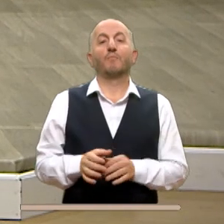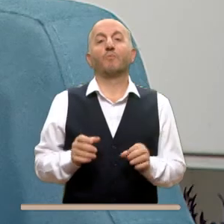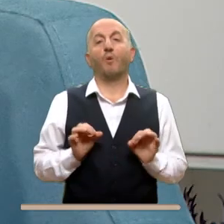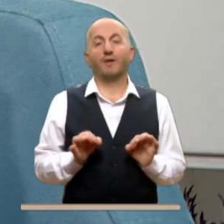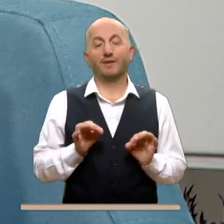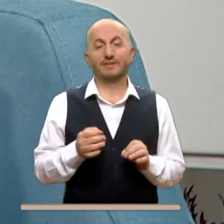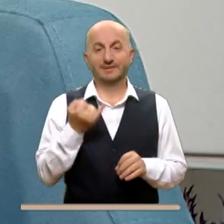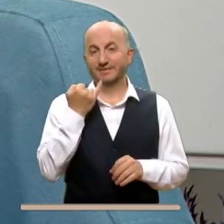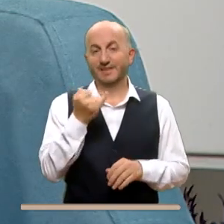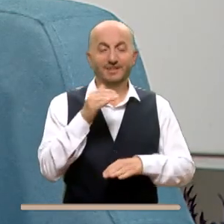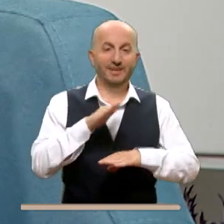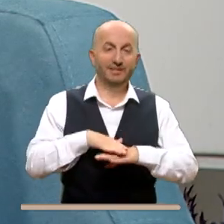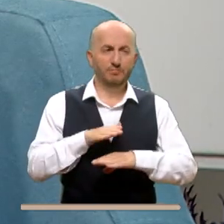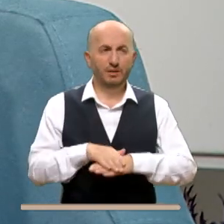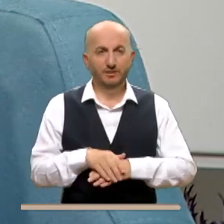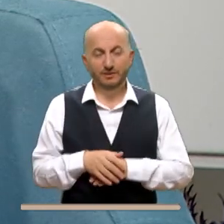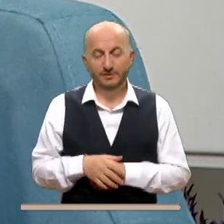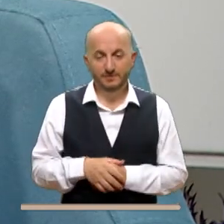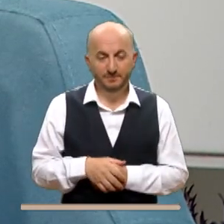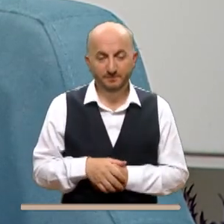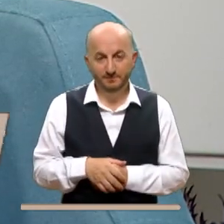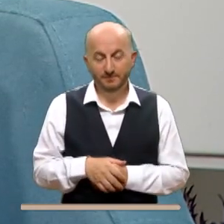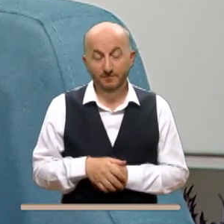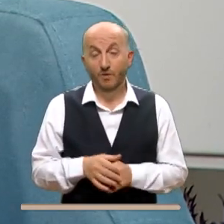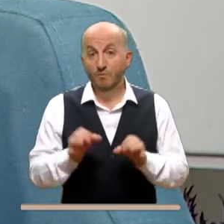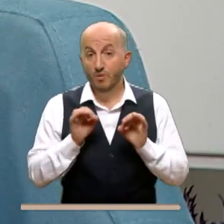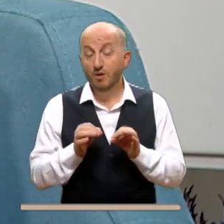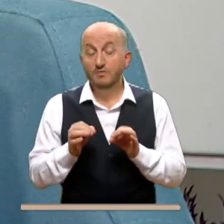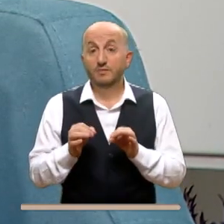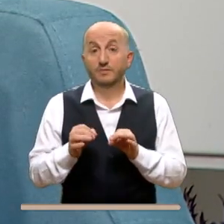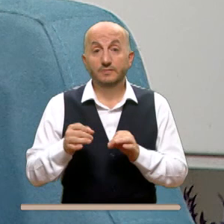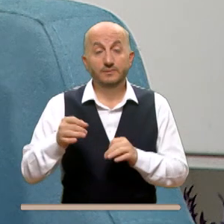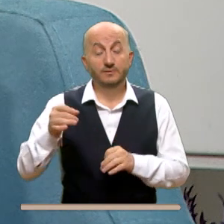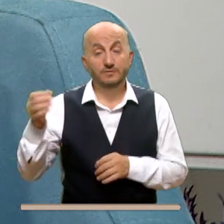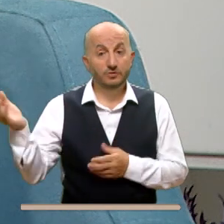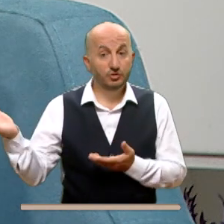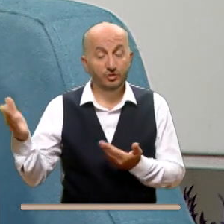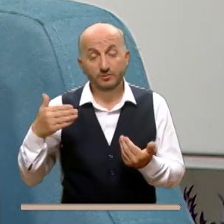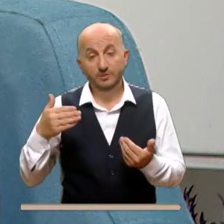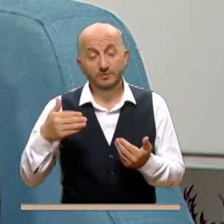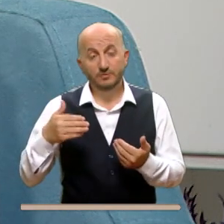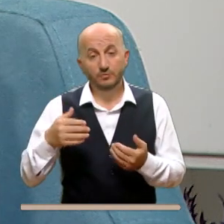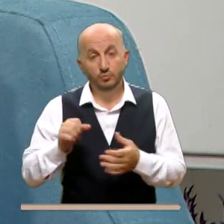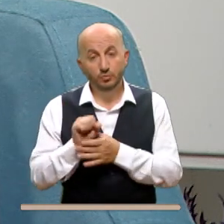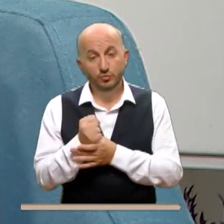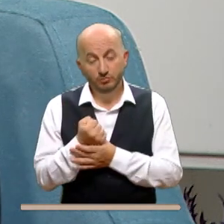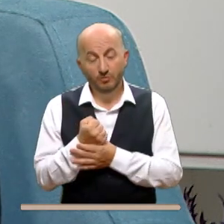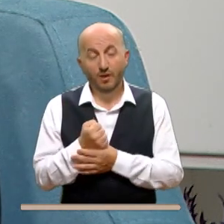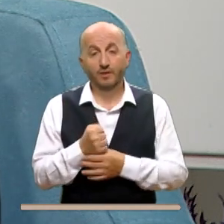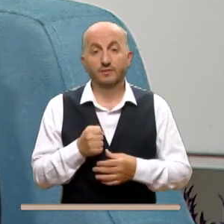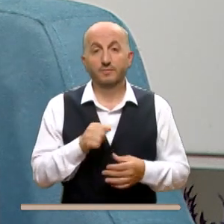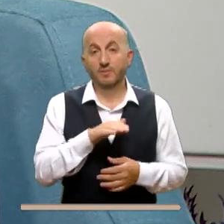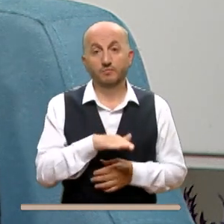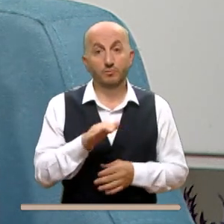etmeliler. Bir şekilde ziyaret imkanları yoksa muhakkak çağrı merkezimizden bizimle orada uzman idari ve akademik